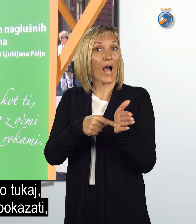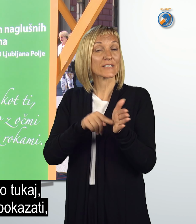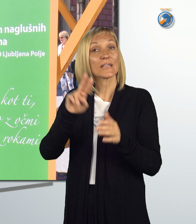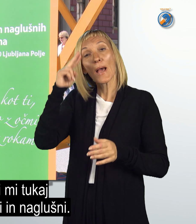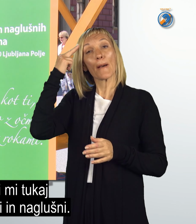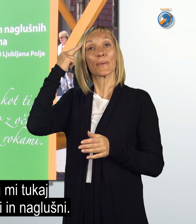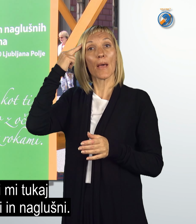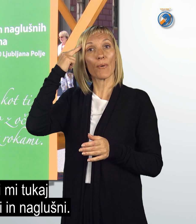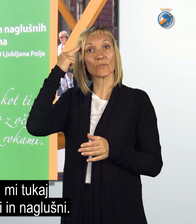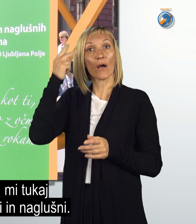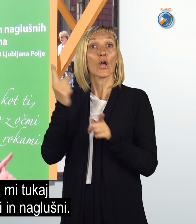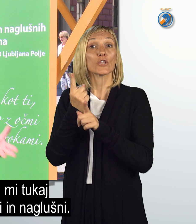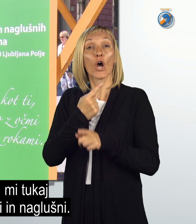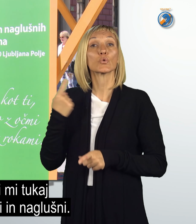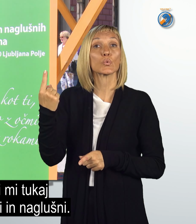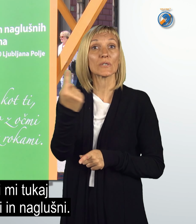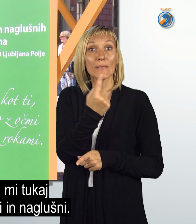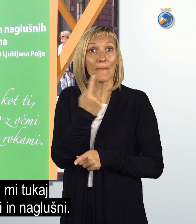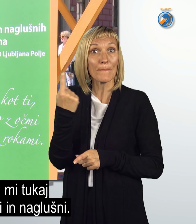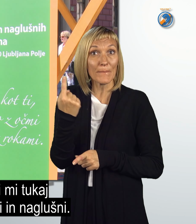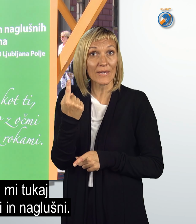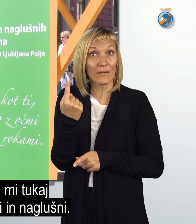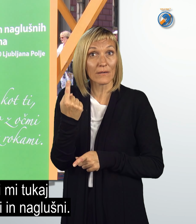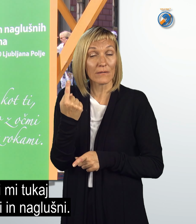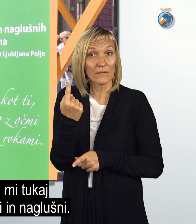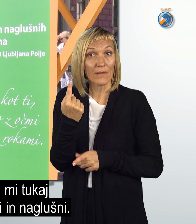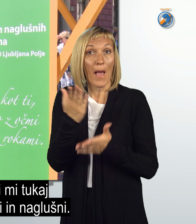prikazati prepoznavnost, da smo tudi mi med vami,